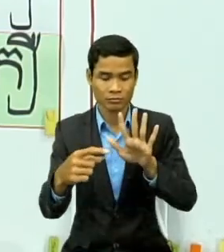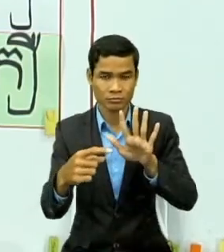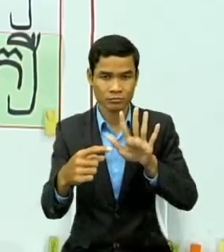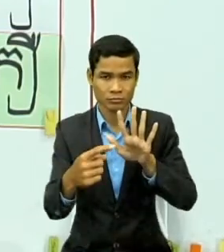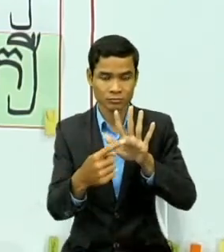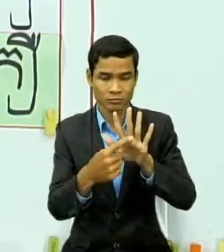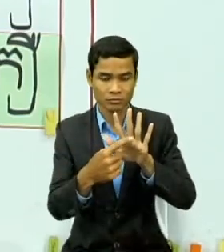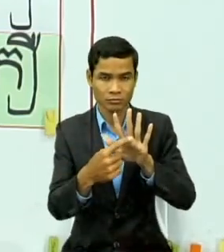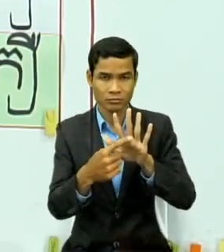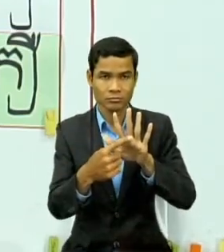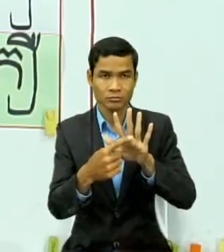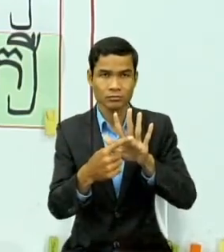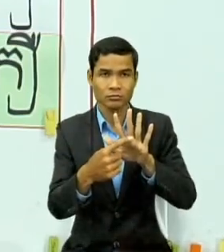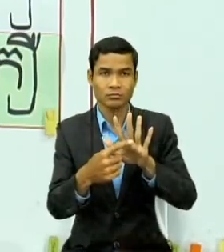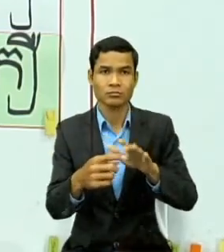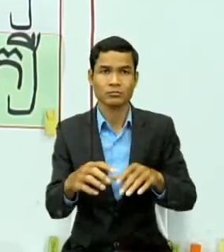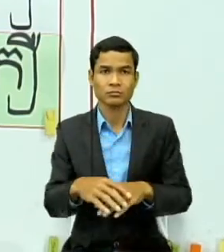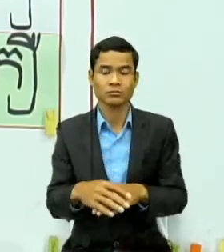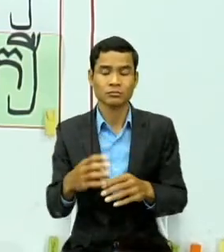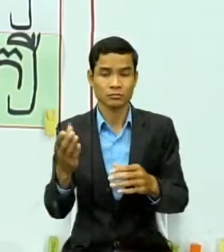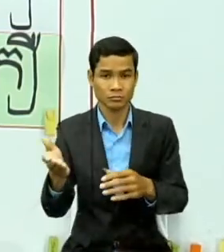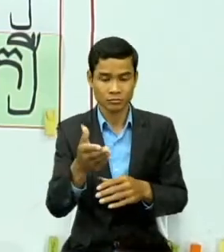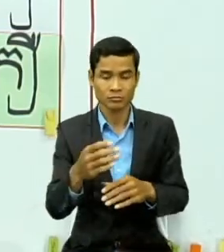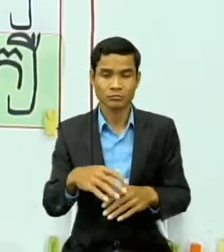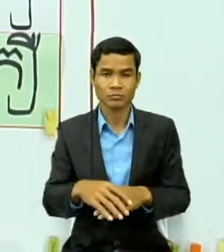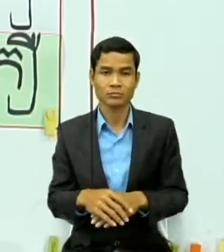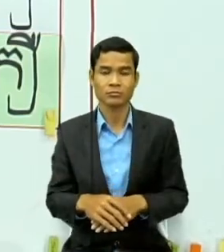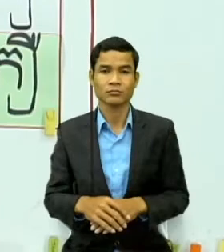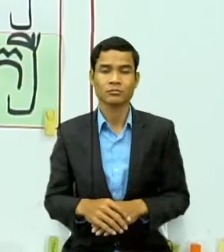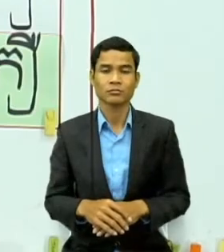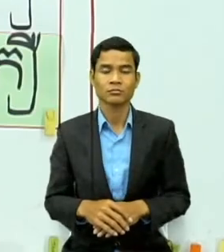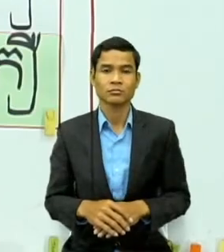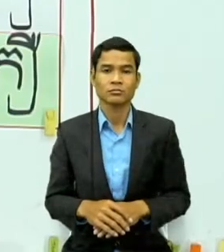អូកូកូន